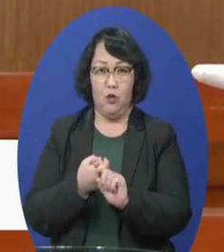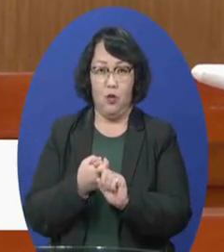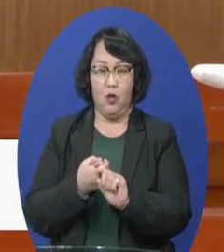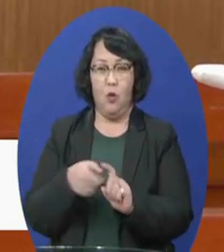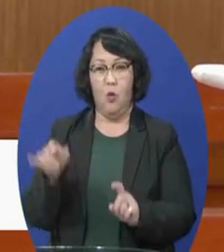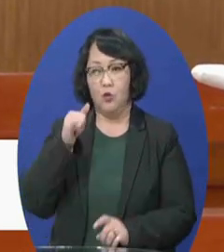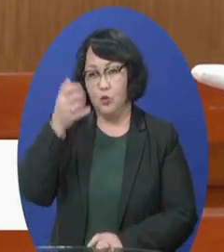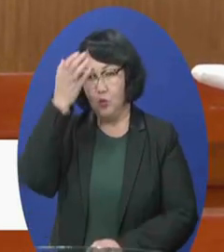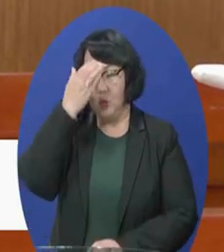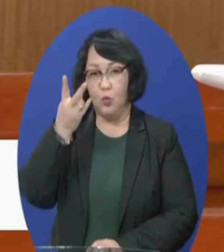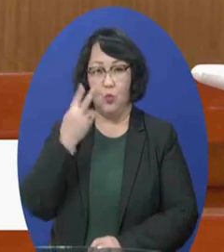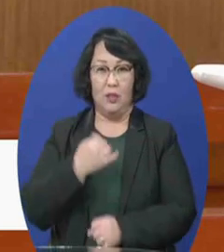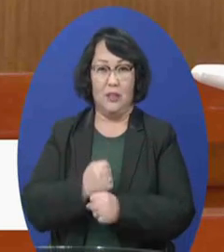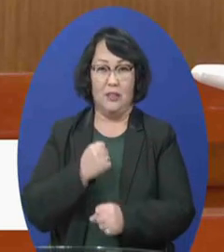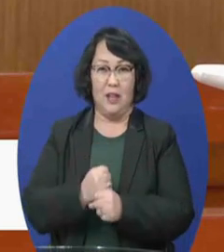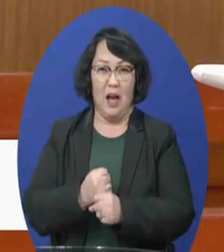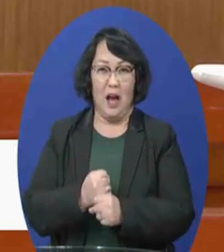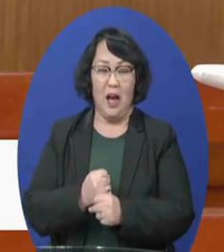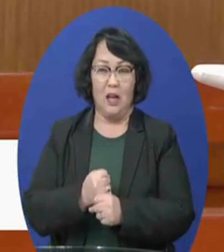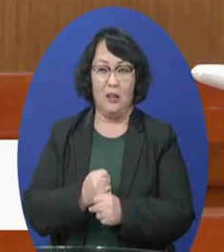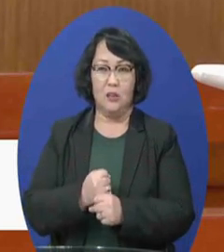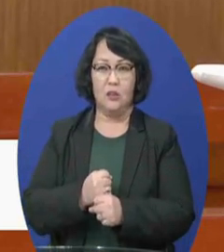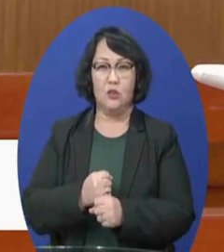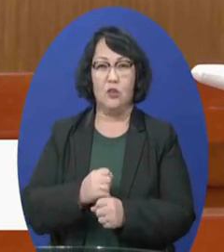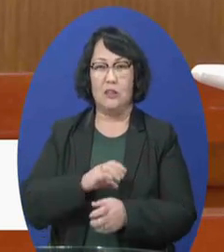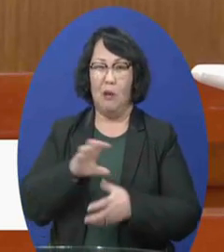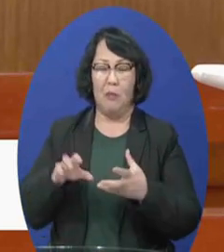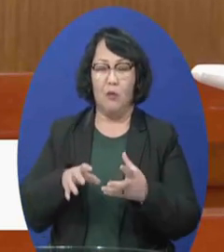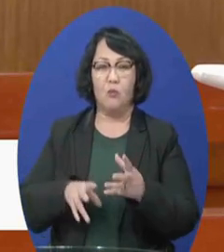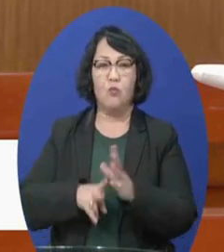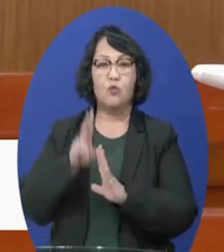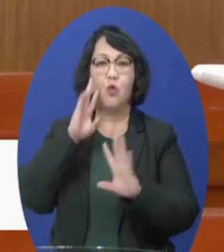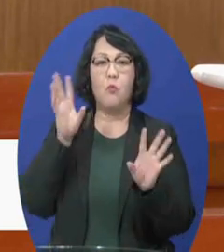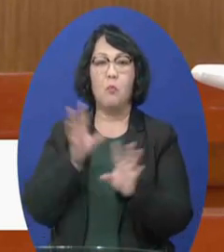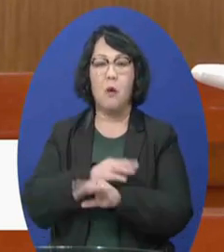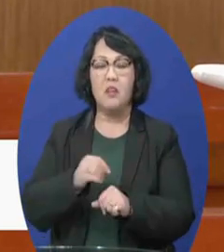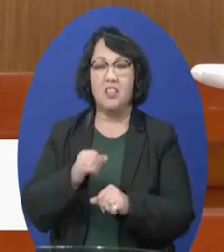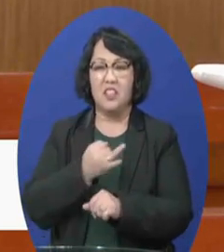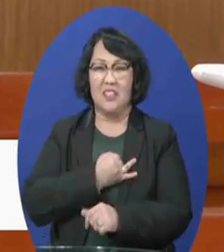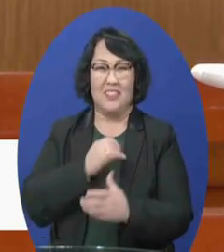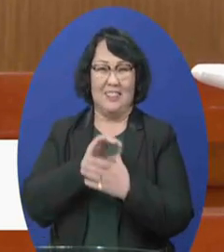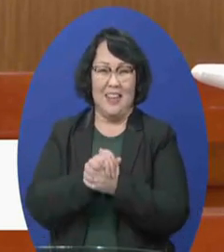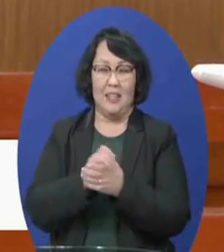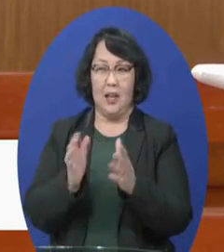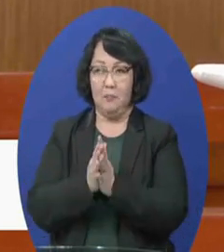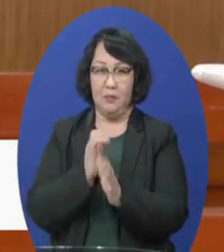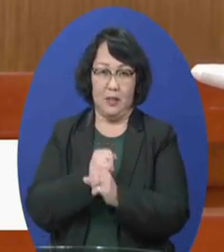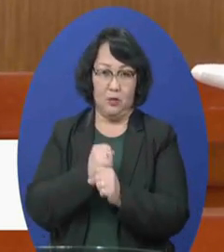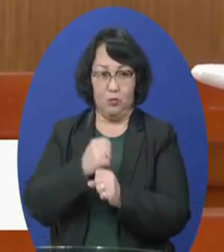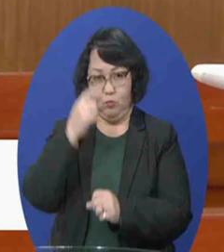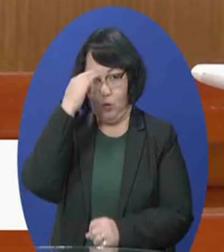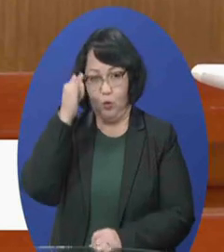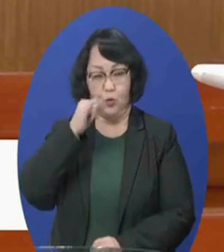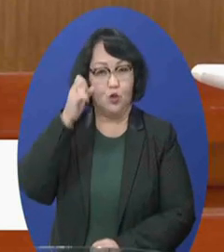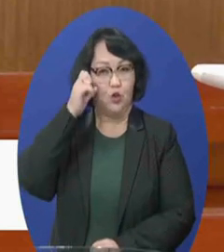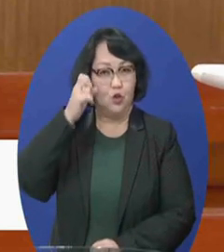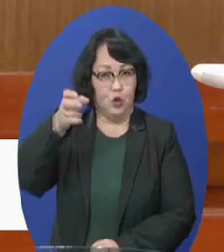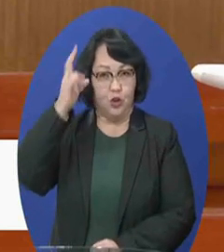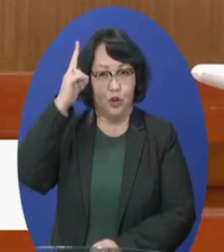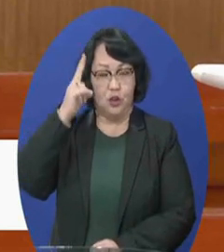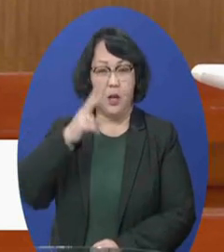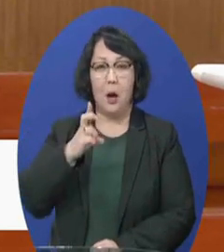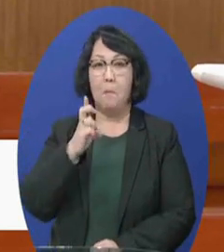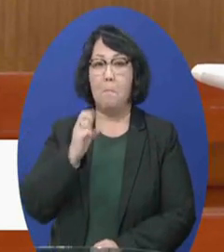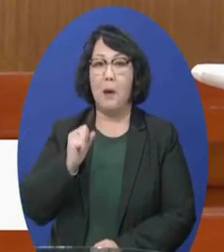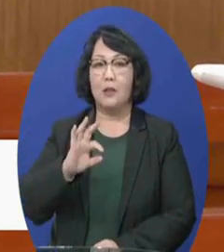Улс төрийн үйл ажиллагаанууд өгцөө. Миний итгэж найдаж хамтарч ажилласан Монгол Улсын ерөнхийлөгч